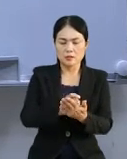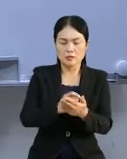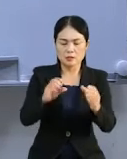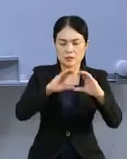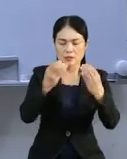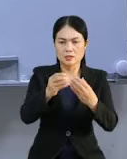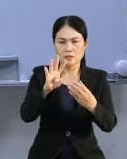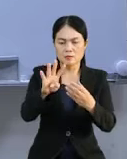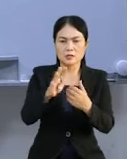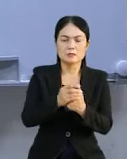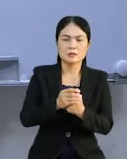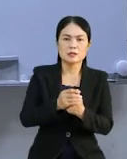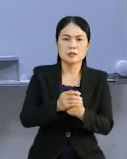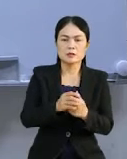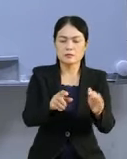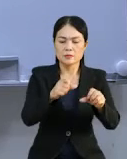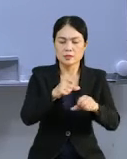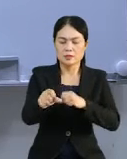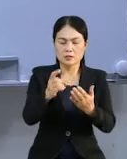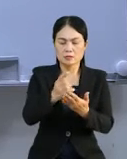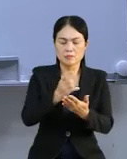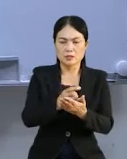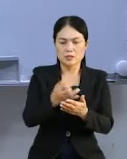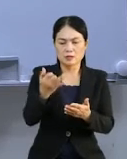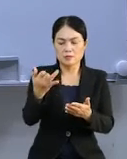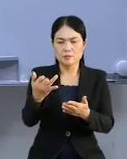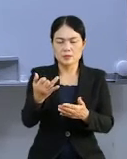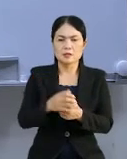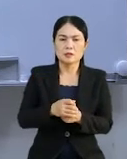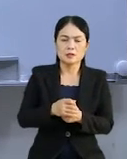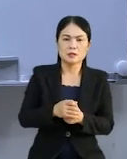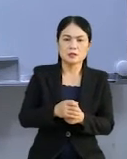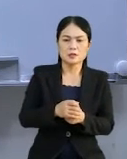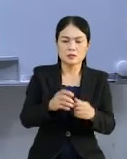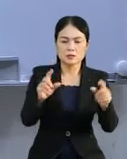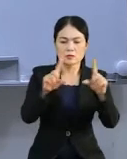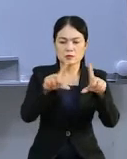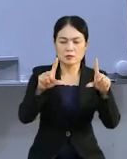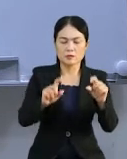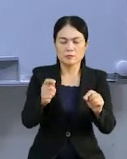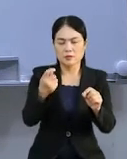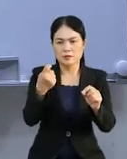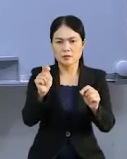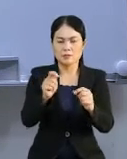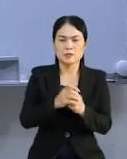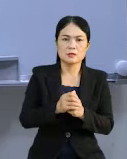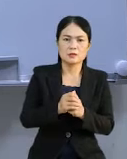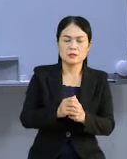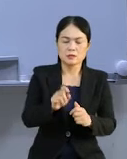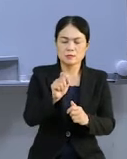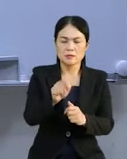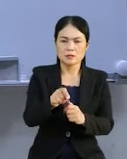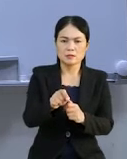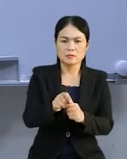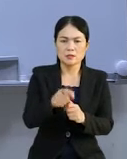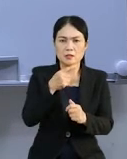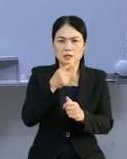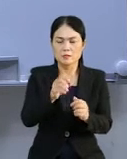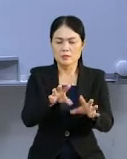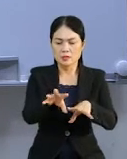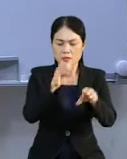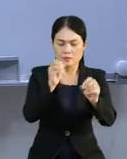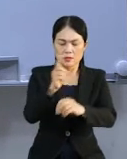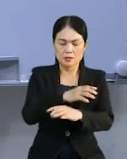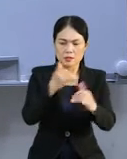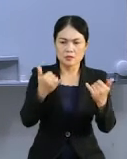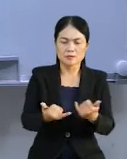thân ạ tỷ bốn đại dương nâng bằng to nơi mê riêng tỷ bàm phì rồi bỏ dương cử rụt phầy và thóc đại chẳng nơi dương nâng lực dụng một sắc xa